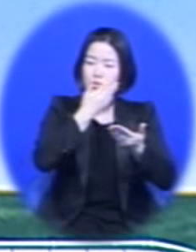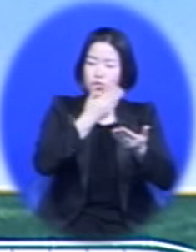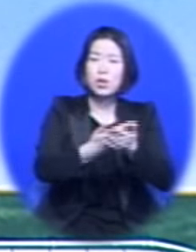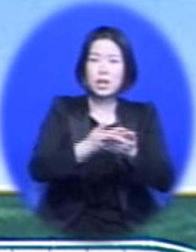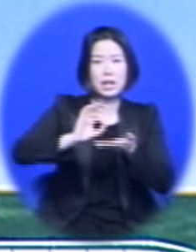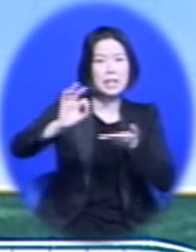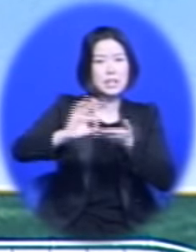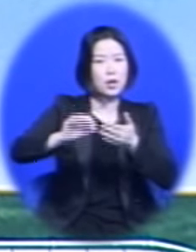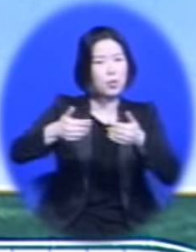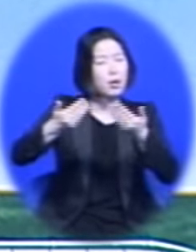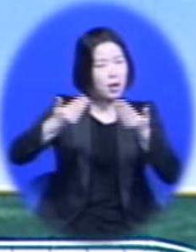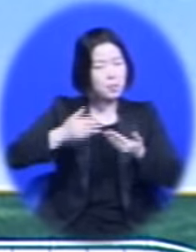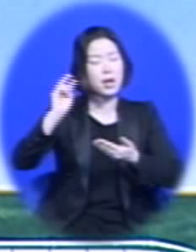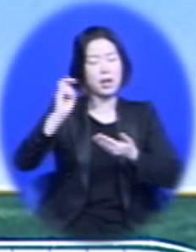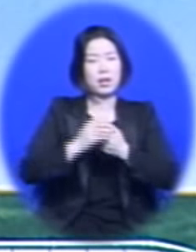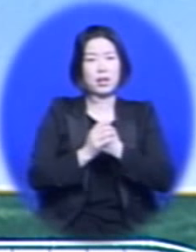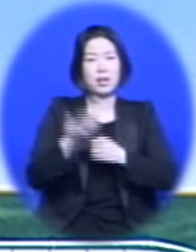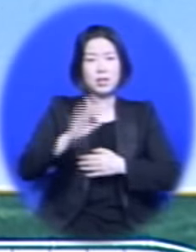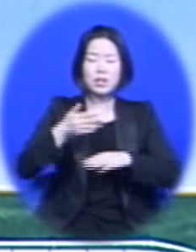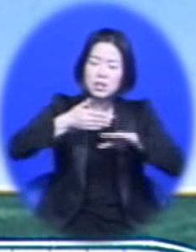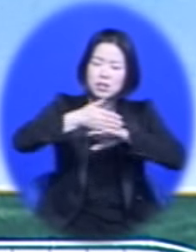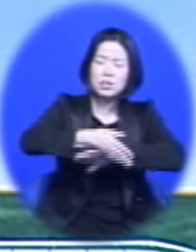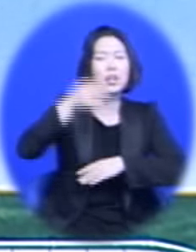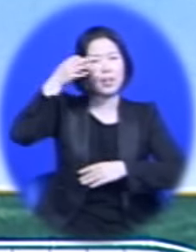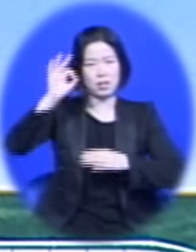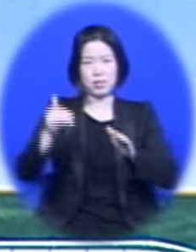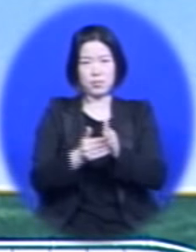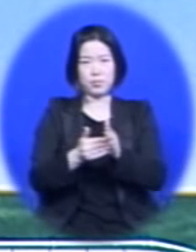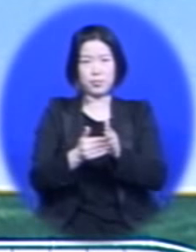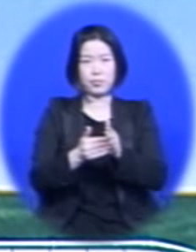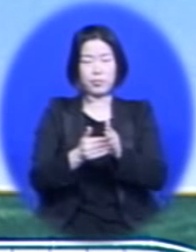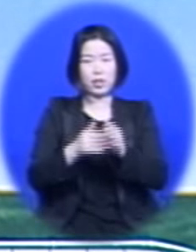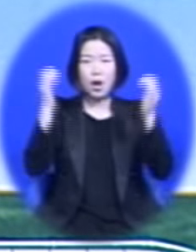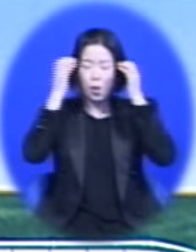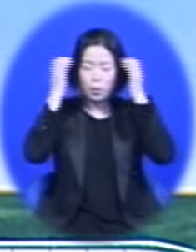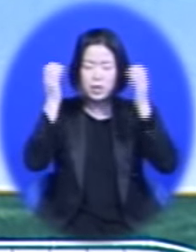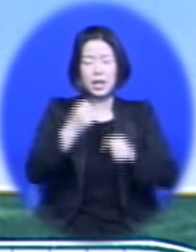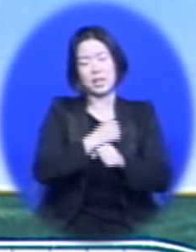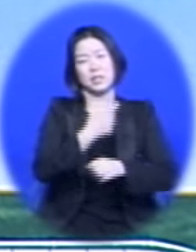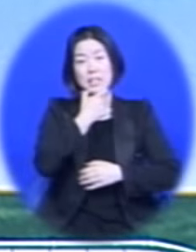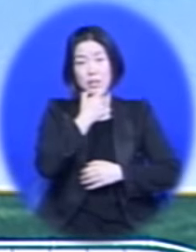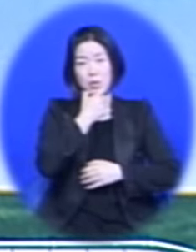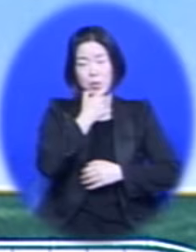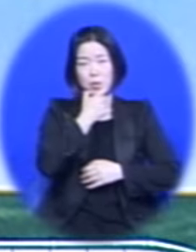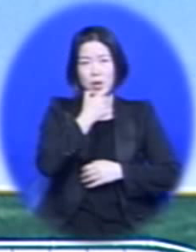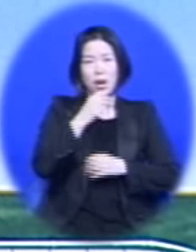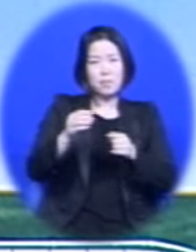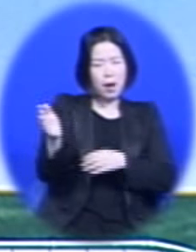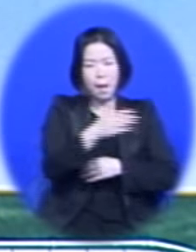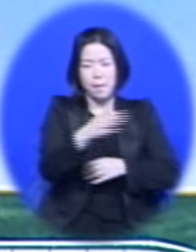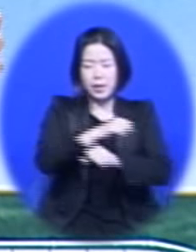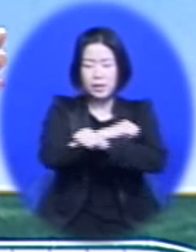것입니다. 그걸 너무 늦게 깨달은 것입니다. 고생하는 게 싫고 아골골짝 빈들에